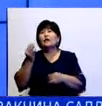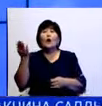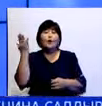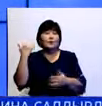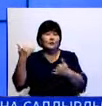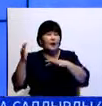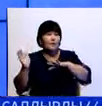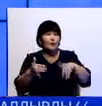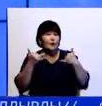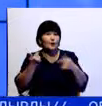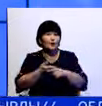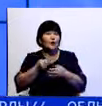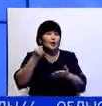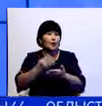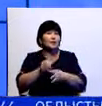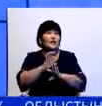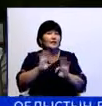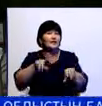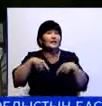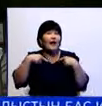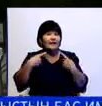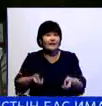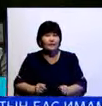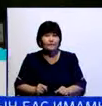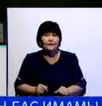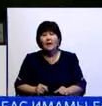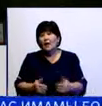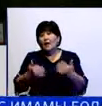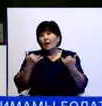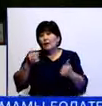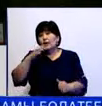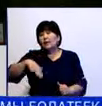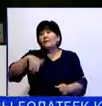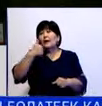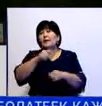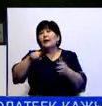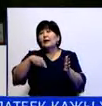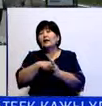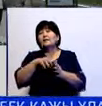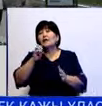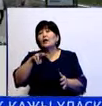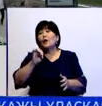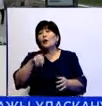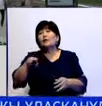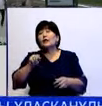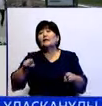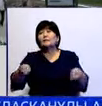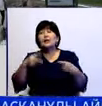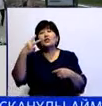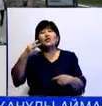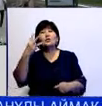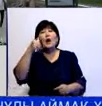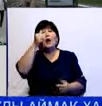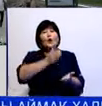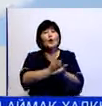өткенмен бүгіні туралы құнды деректер айтылды. Биыл еліміздің бас қаласы елорданың бой көтергеніне 23